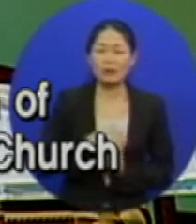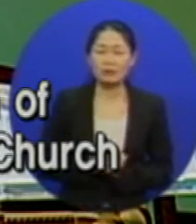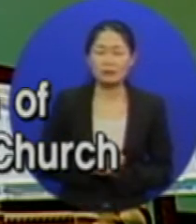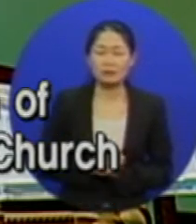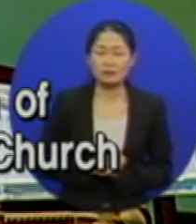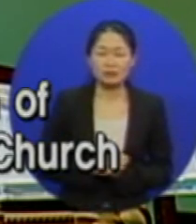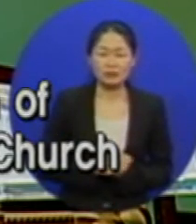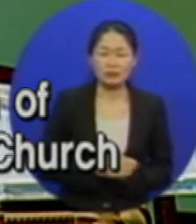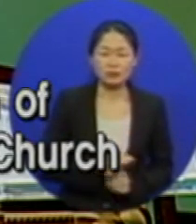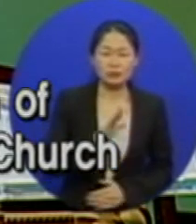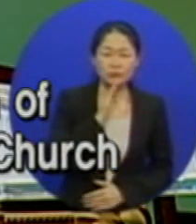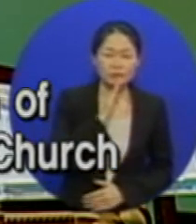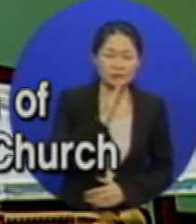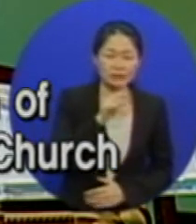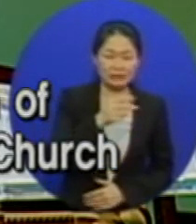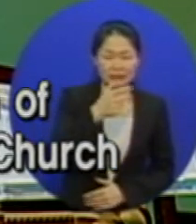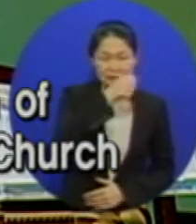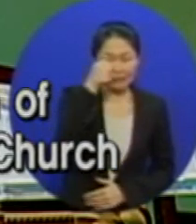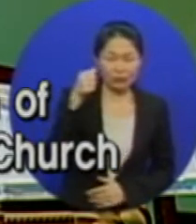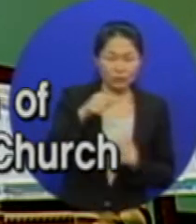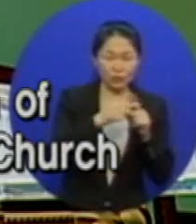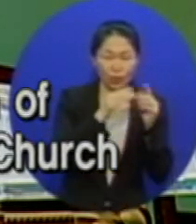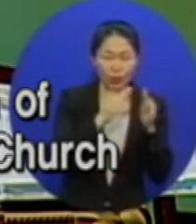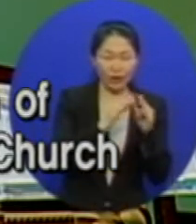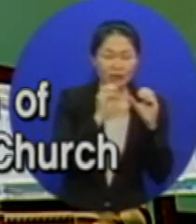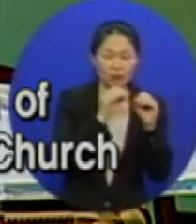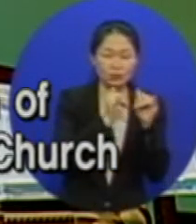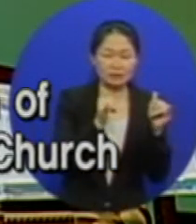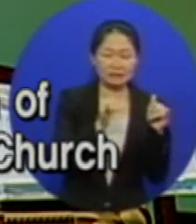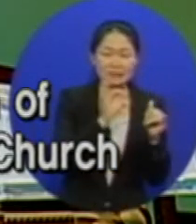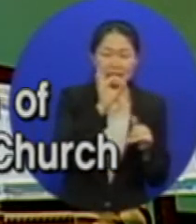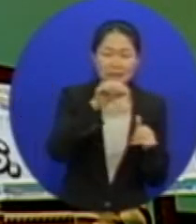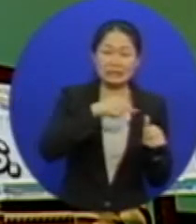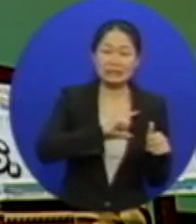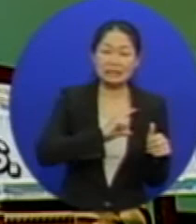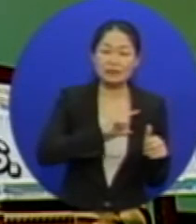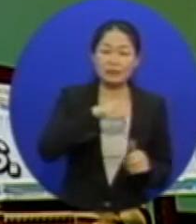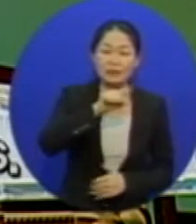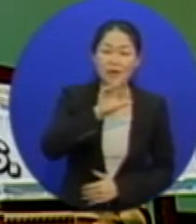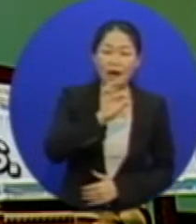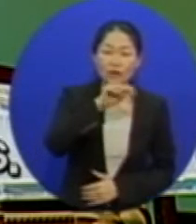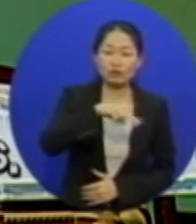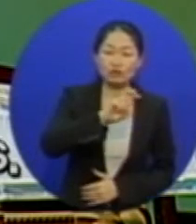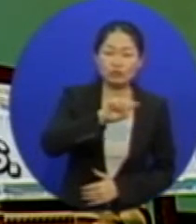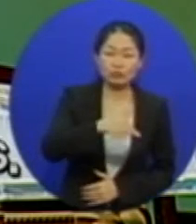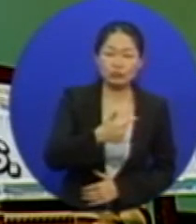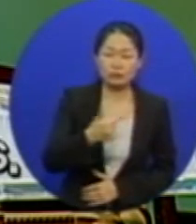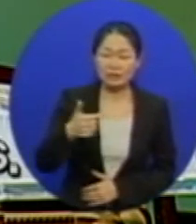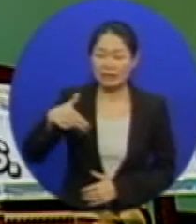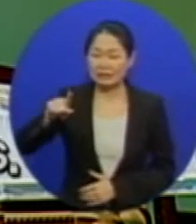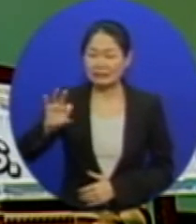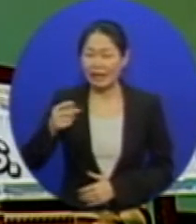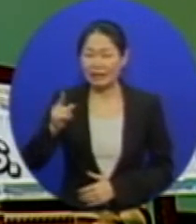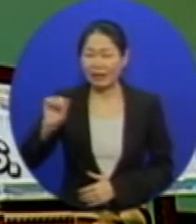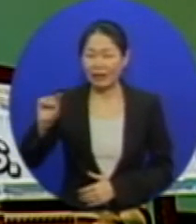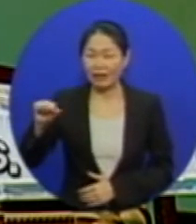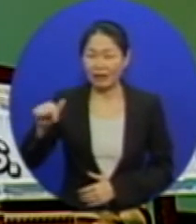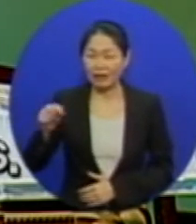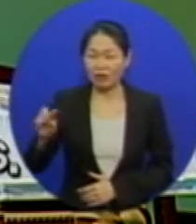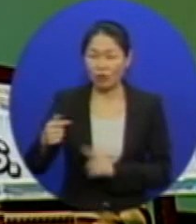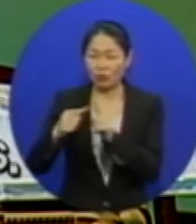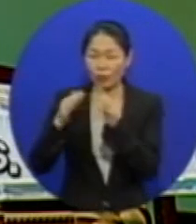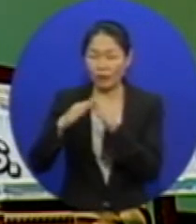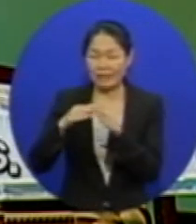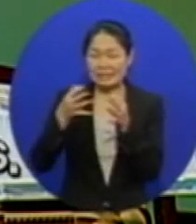형 장로교회의 거기 전도사는 강요 문 전도사님 나 장대현 교회 김 장로님 이라고